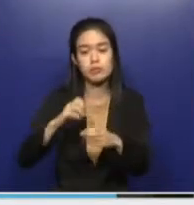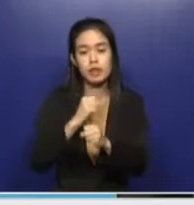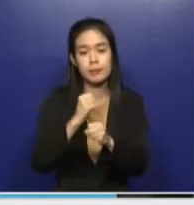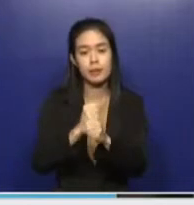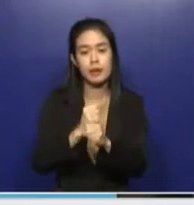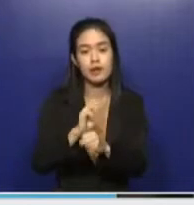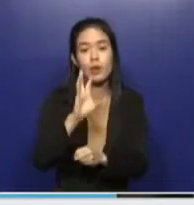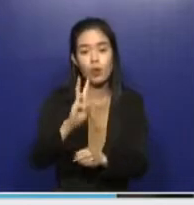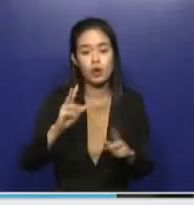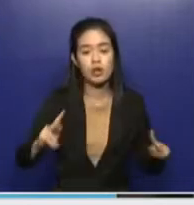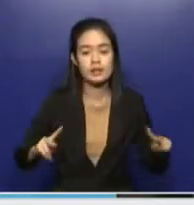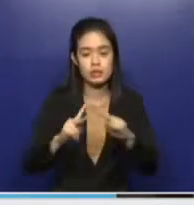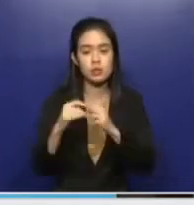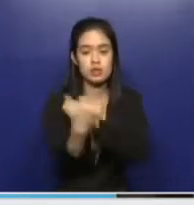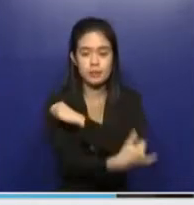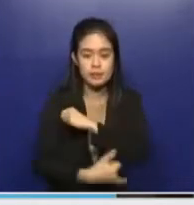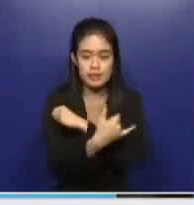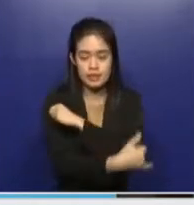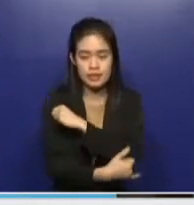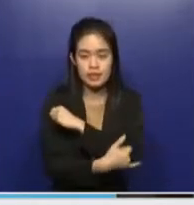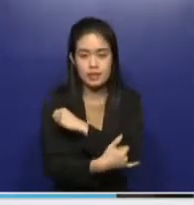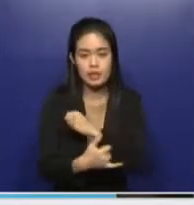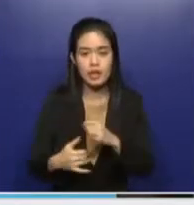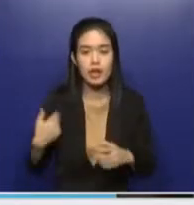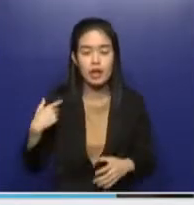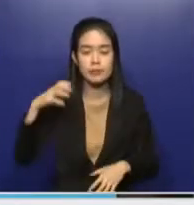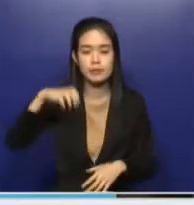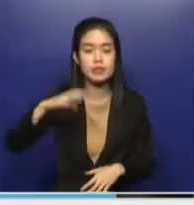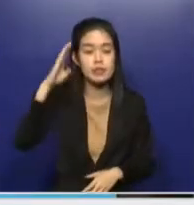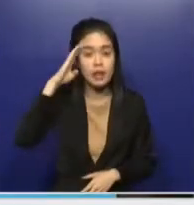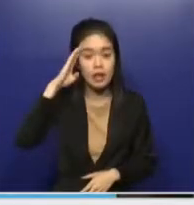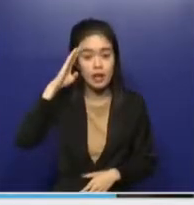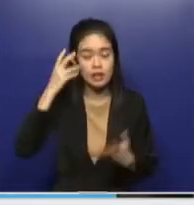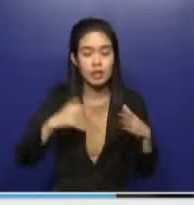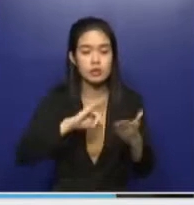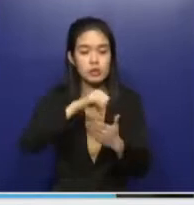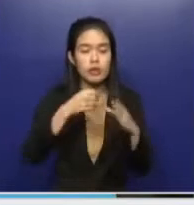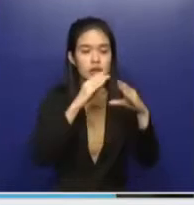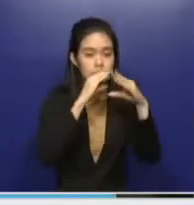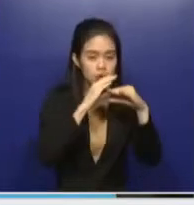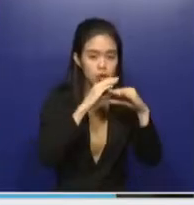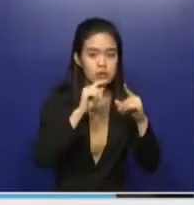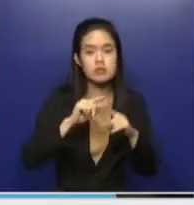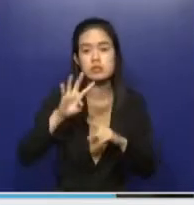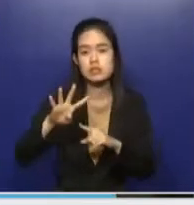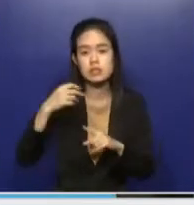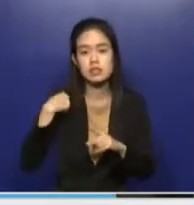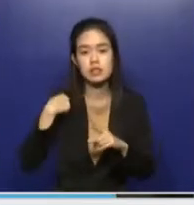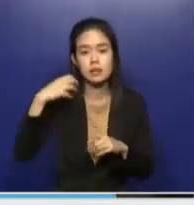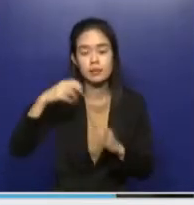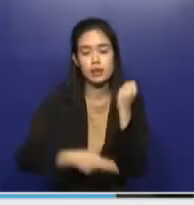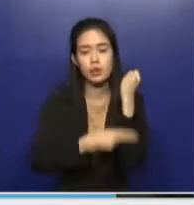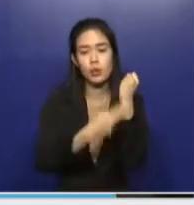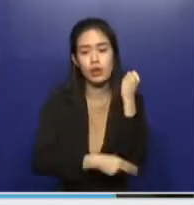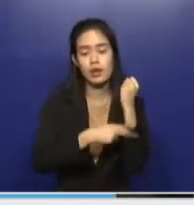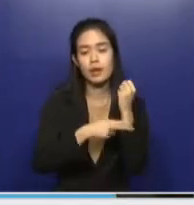1กระทรวงการต่างประเทศ2กองทัพอากาศ3จังหวัดระยอง4โรงแรมเอกชน5